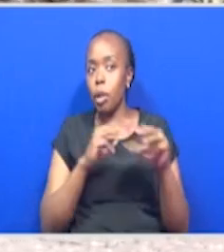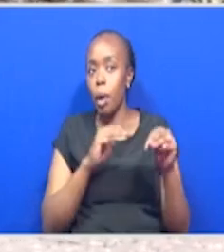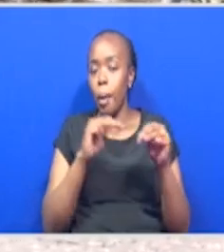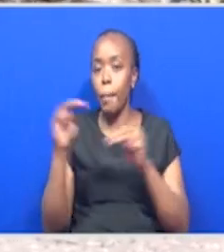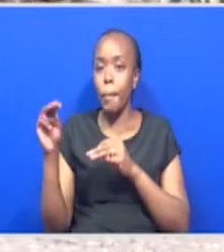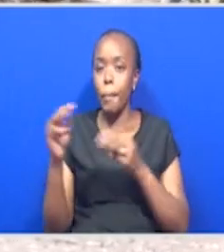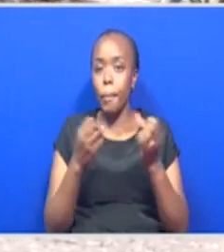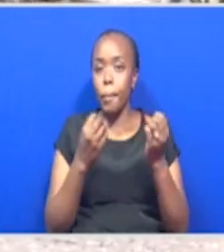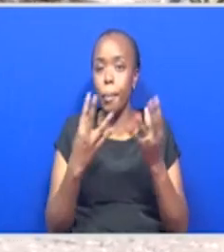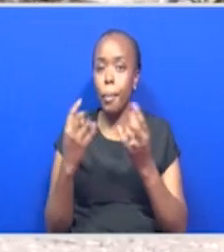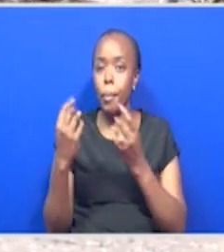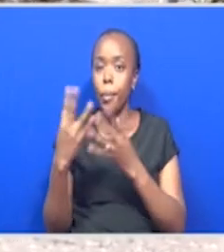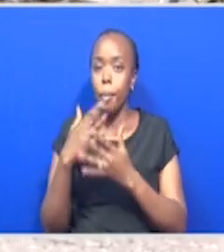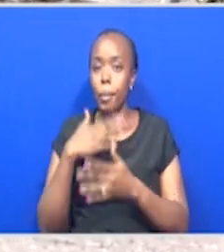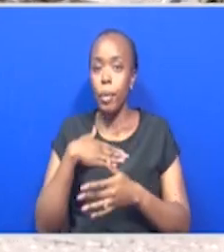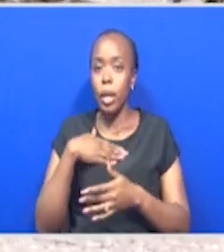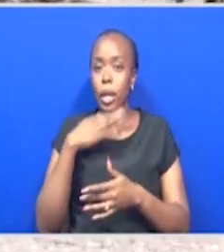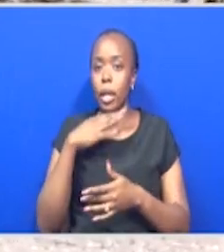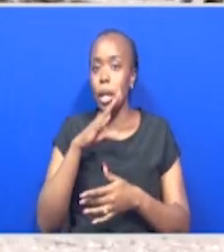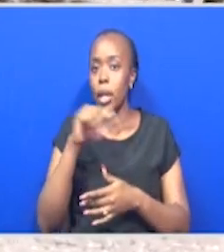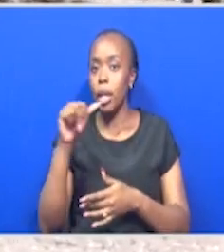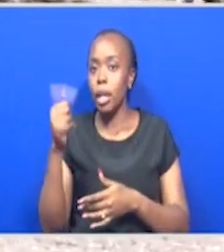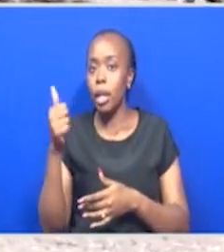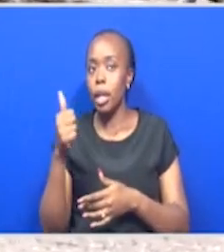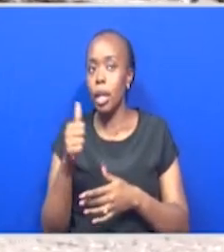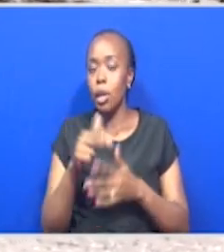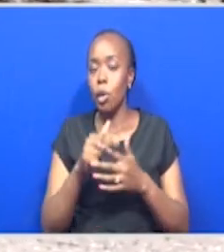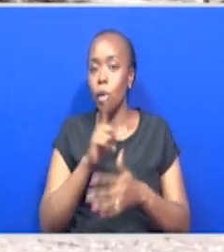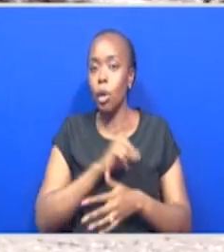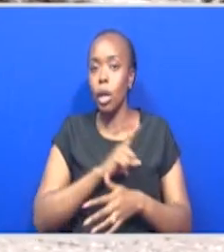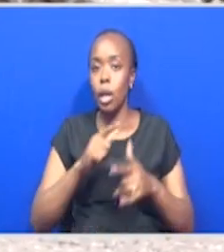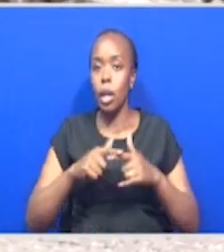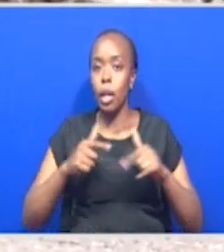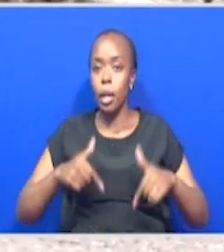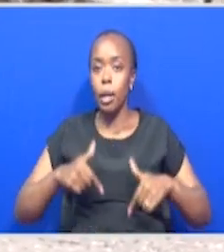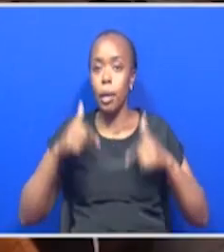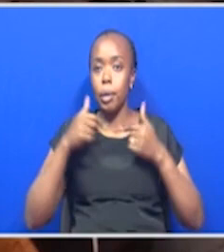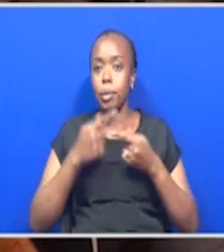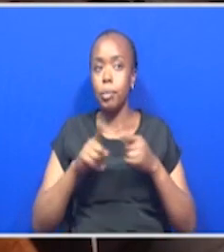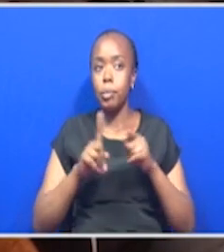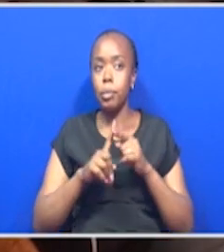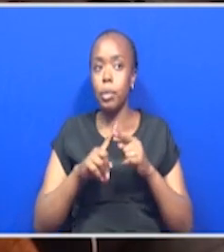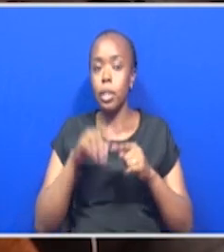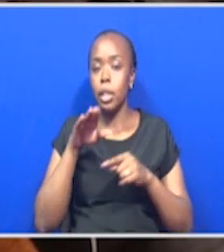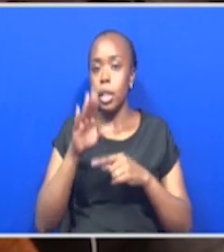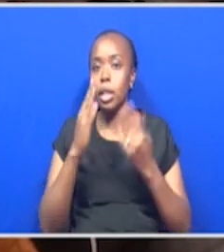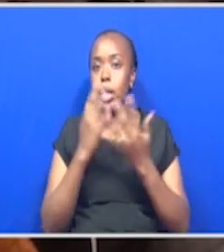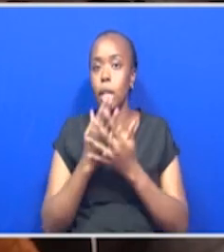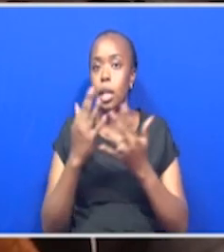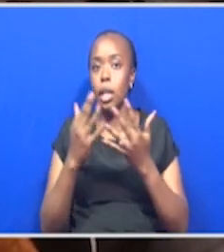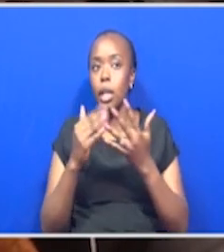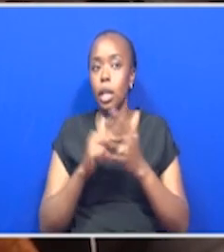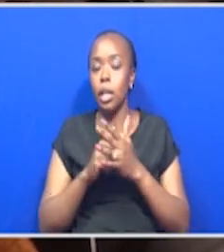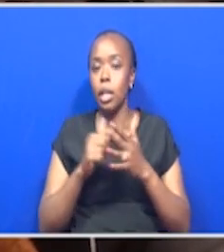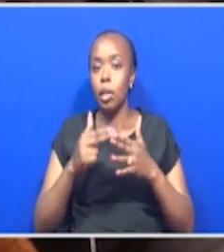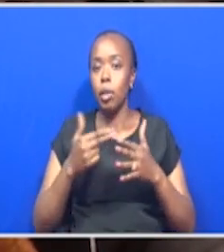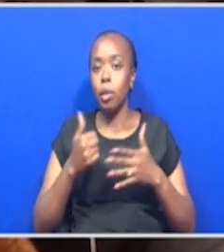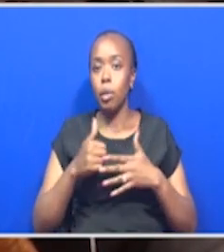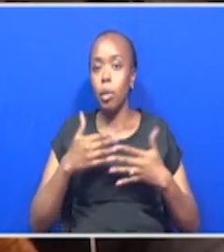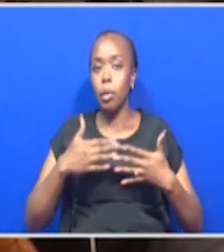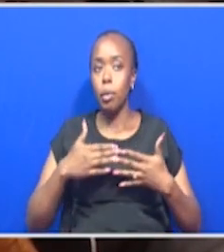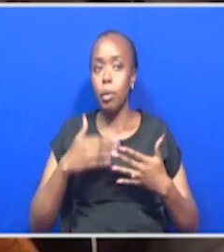Many lost their lives while others were lucky to survive but lost their livelihood. Nimerusi watu wazima